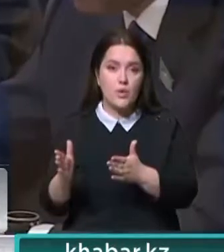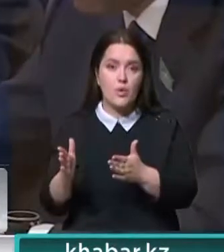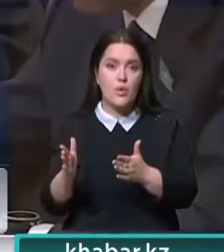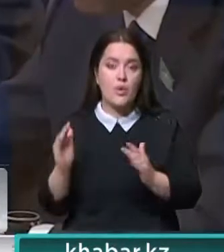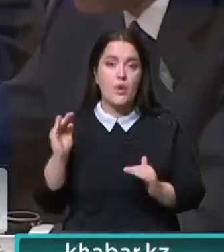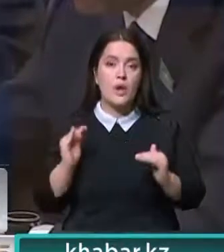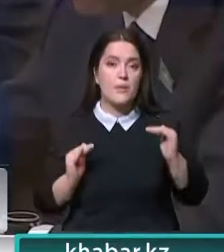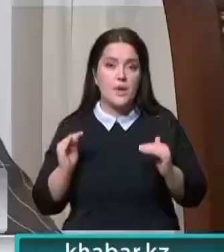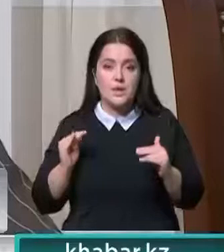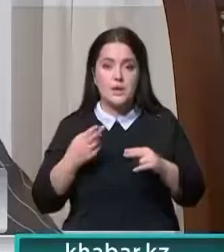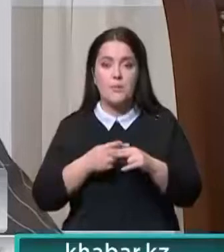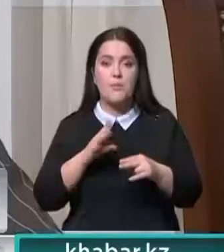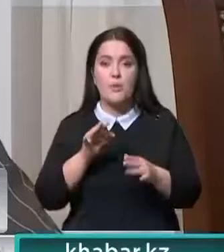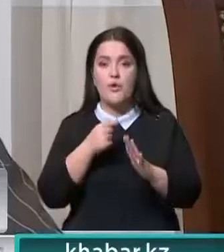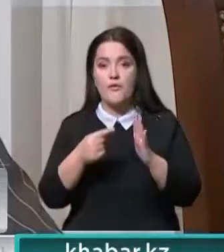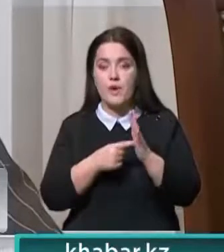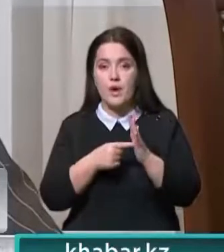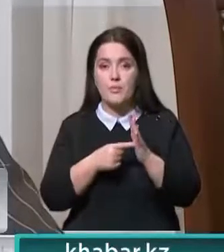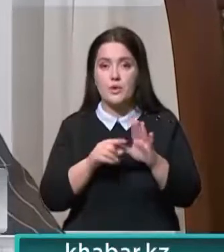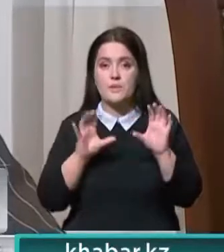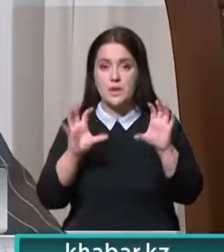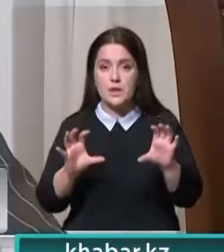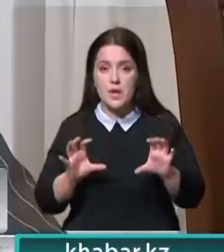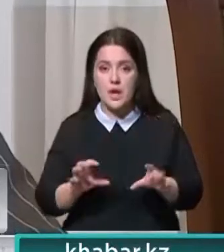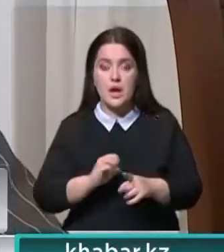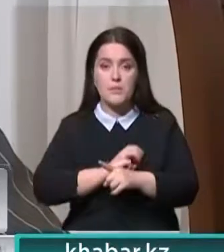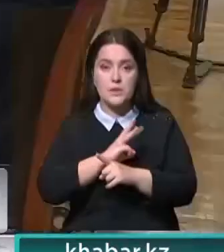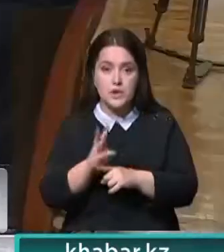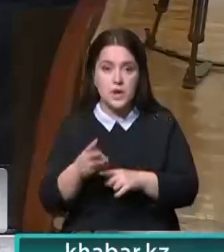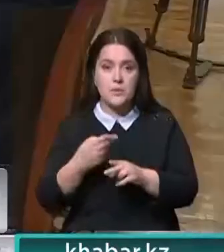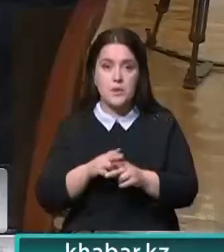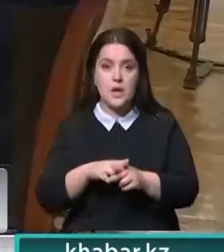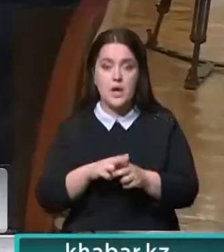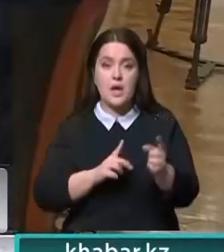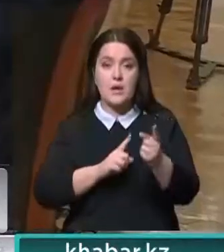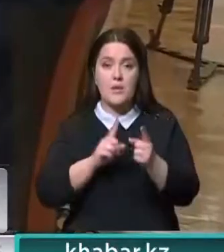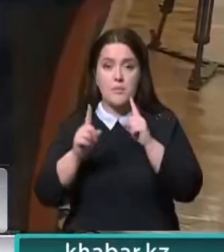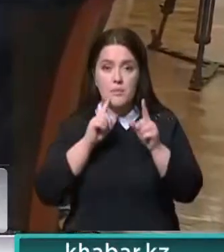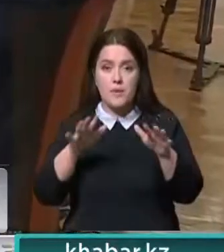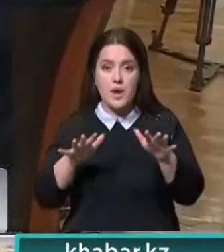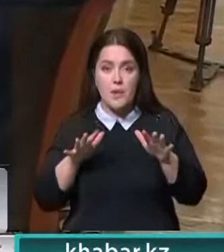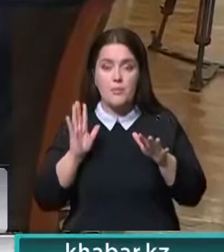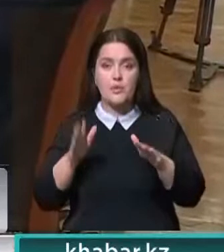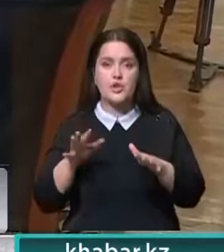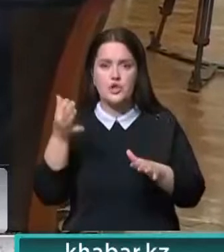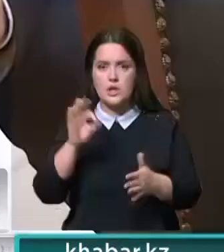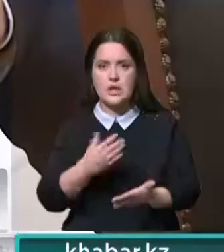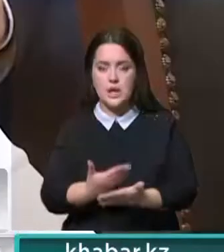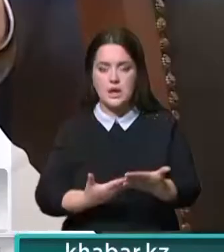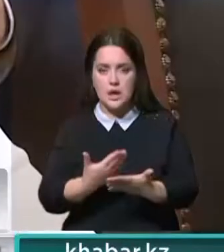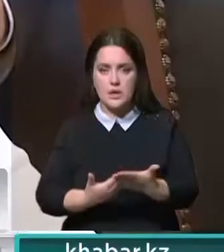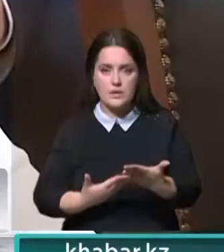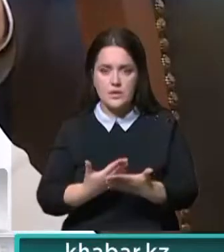системы, об укреплении баланса ветвей власти. По вопросам законодательного обеспечения проводимых реформ парламентарии намерены чаще